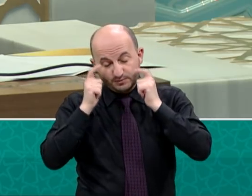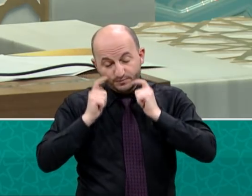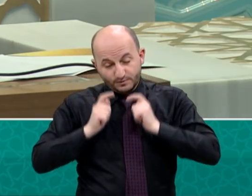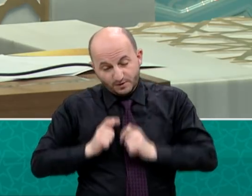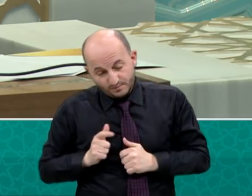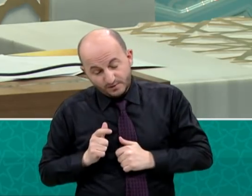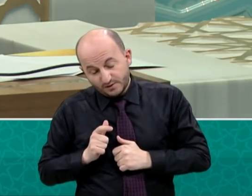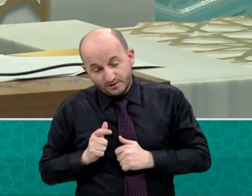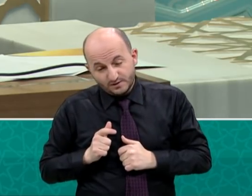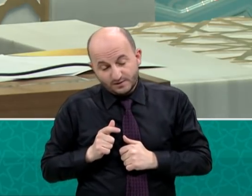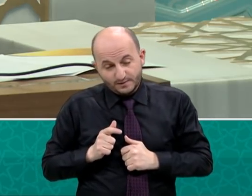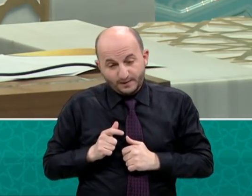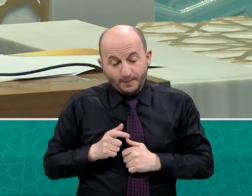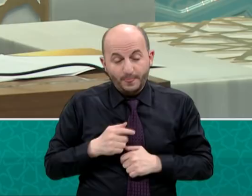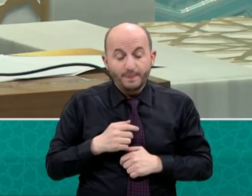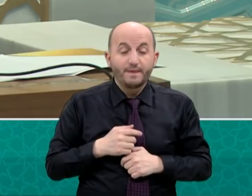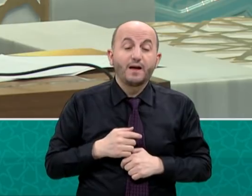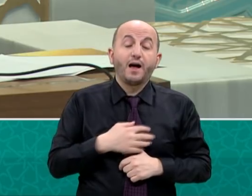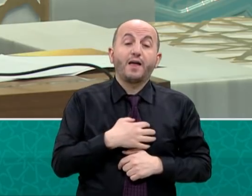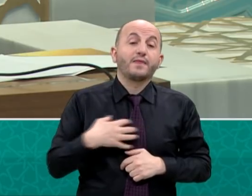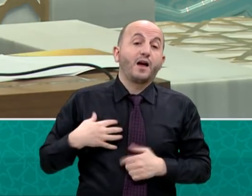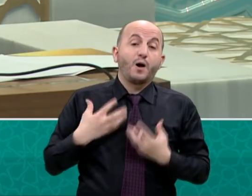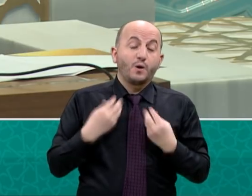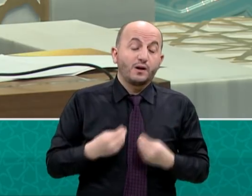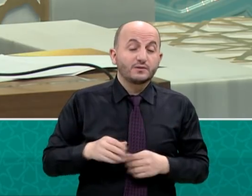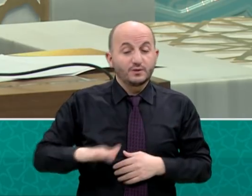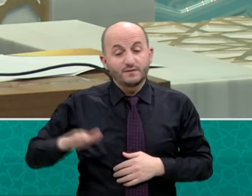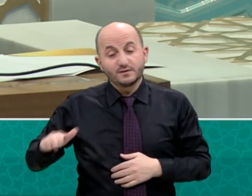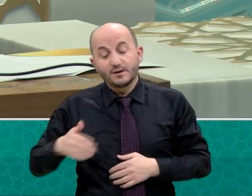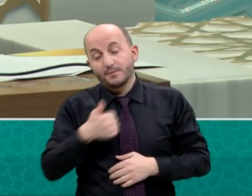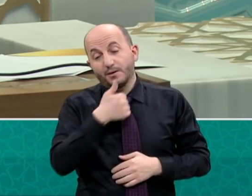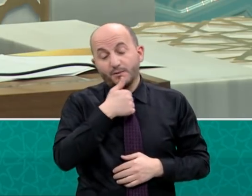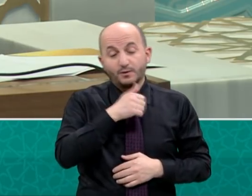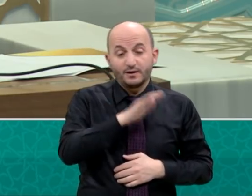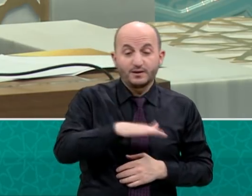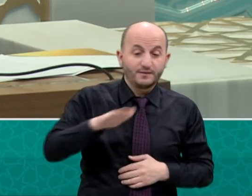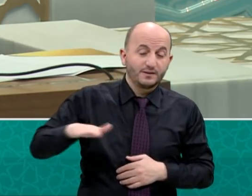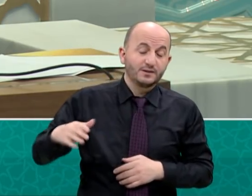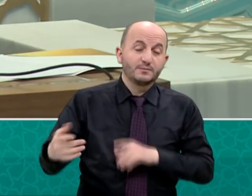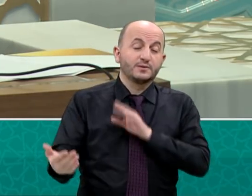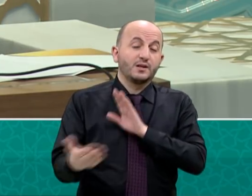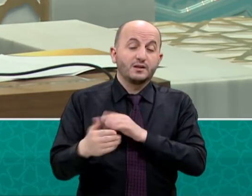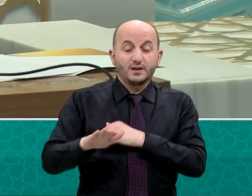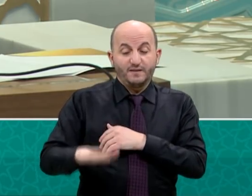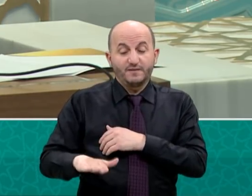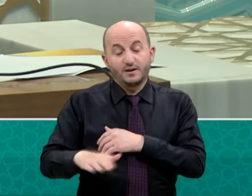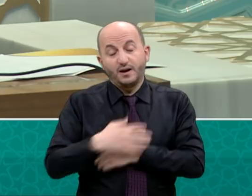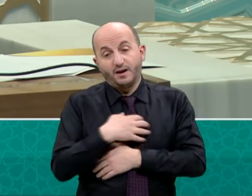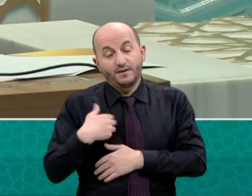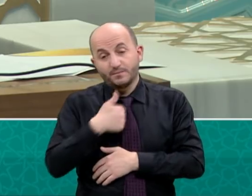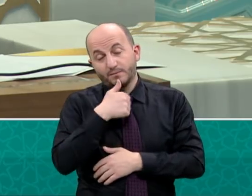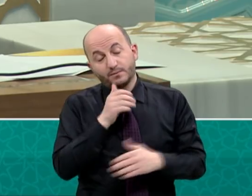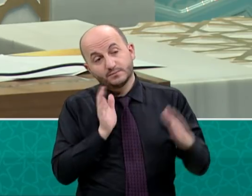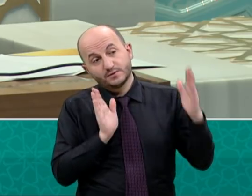sorumluluklarımız, ana olarak evlatlarımıza, baba olarak evlatlarımıza, evlat olarak ana